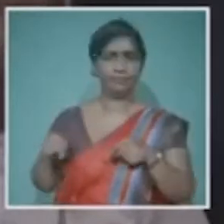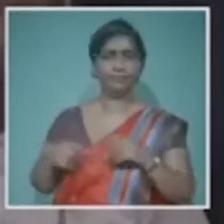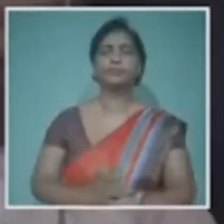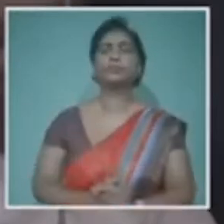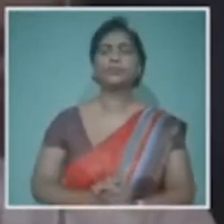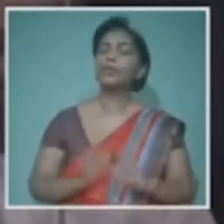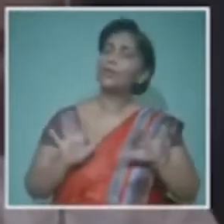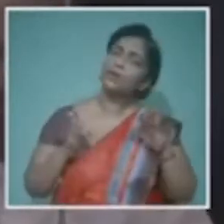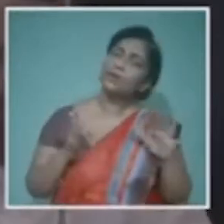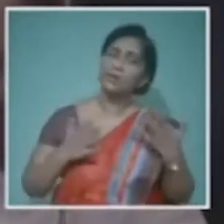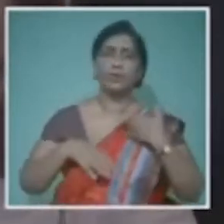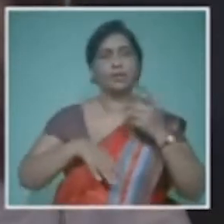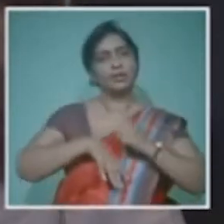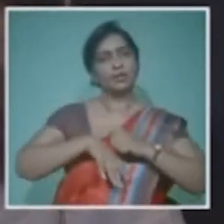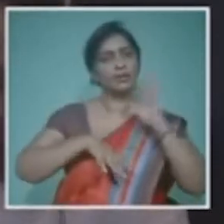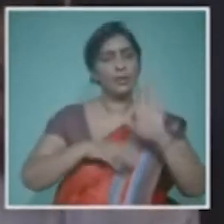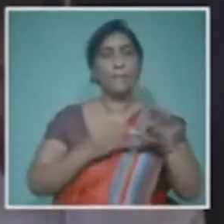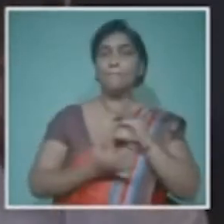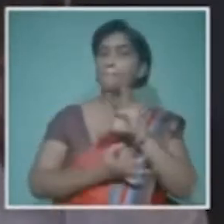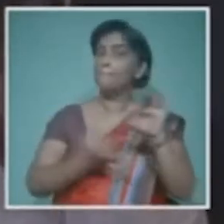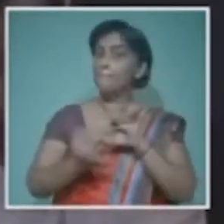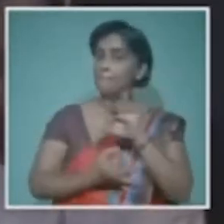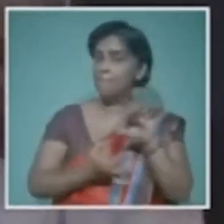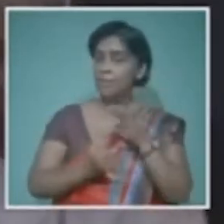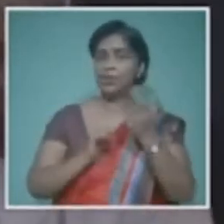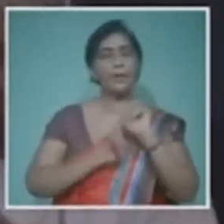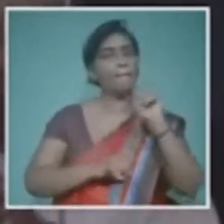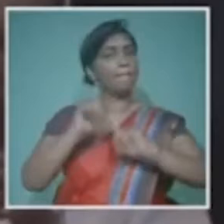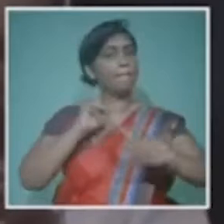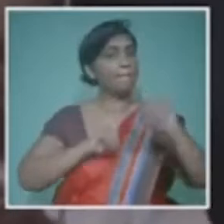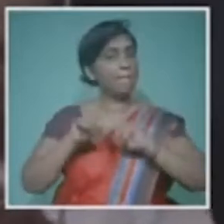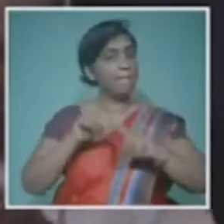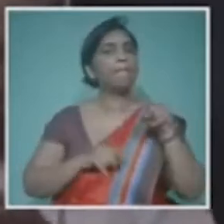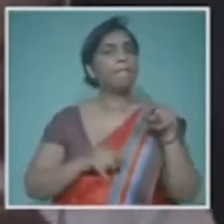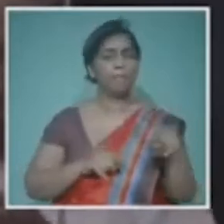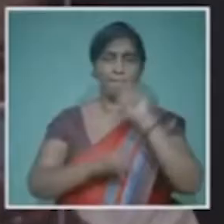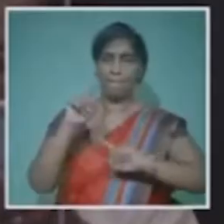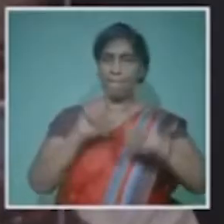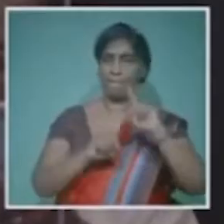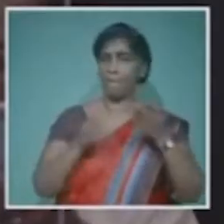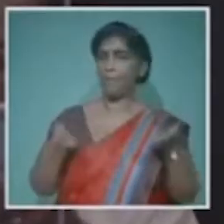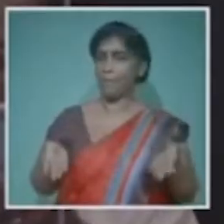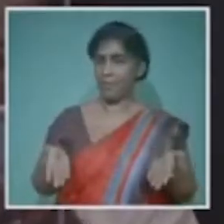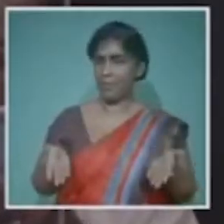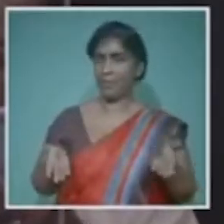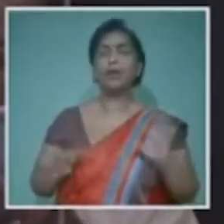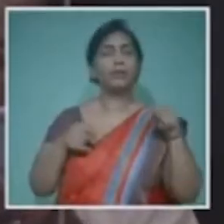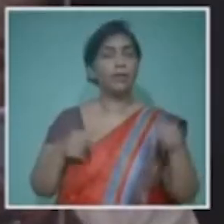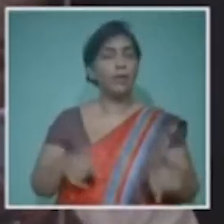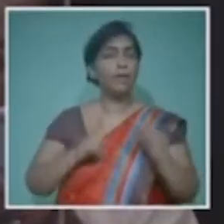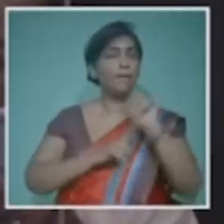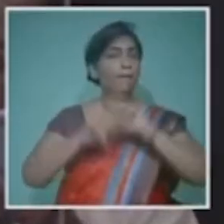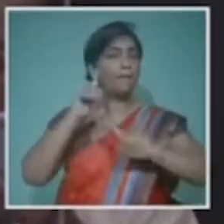තියෙනවා ඕනෑම අවස්ථාවකදී ප්‍රජාතන්ත්‍රවාදී පාර්ලිමේන්තුවකට ඒක සෑහෙන ගැටලුවක් එහෙනම් පාර්ලිමේන්තුව